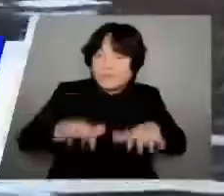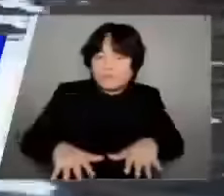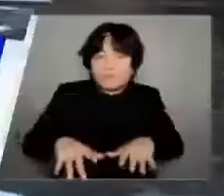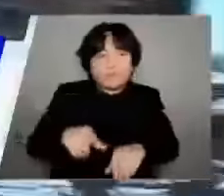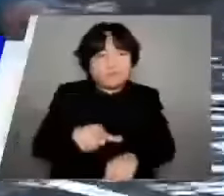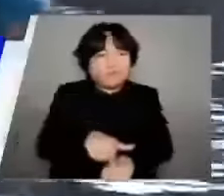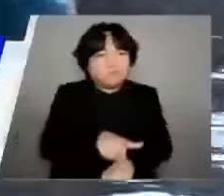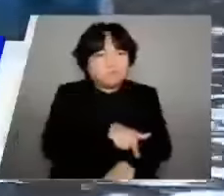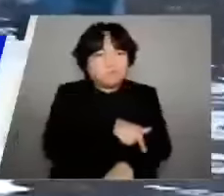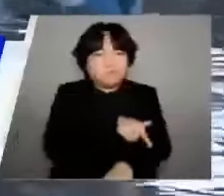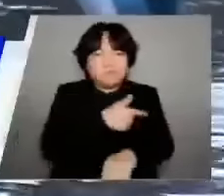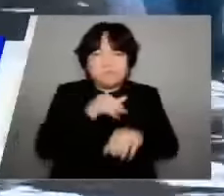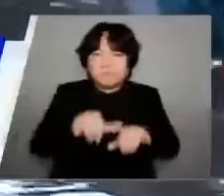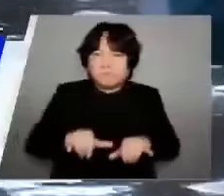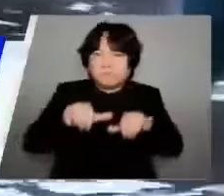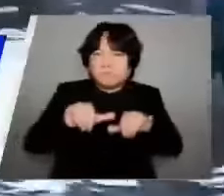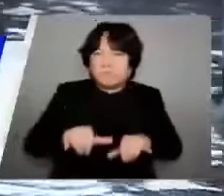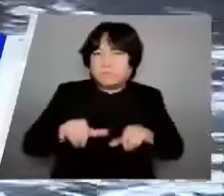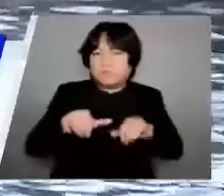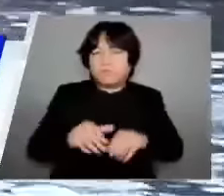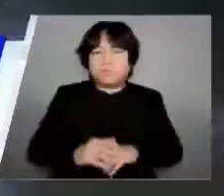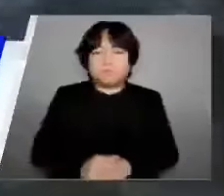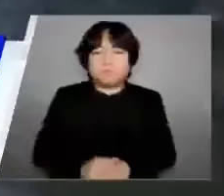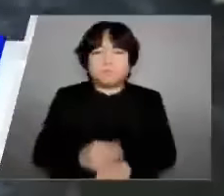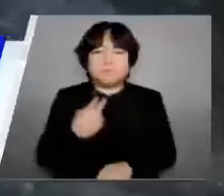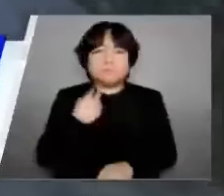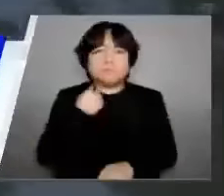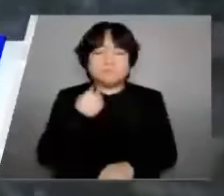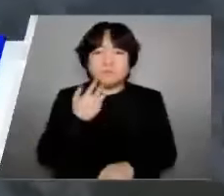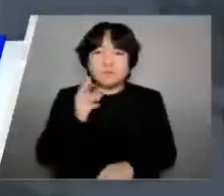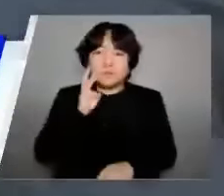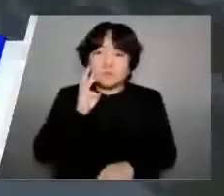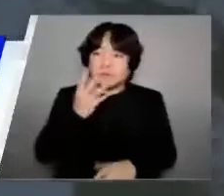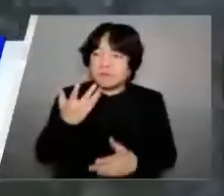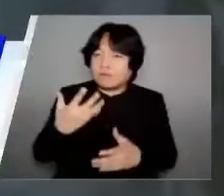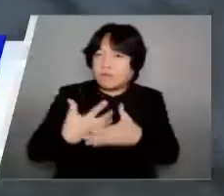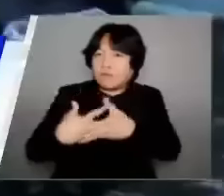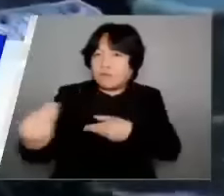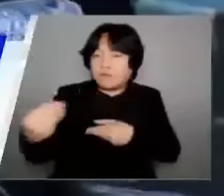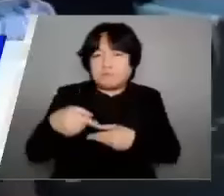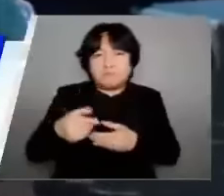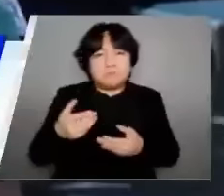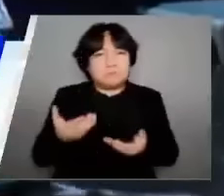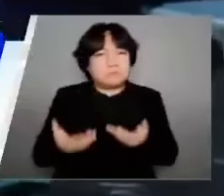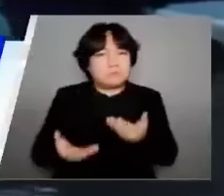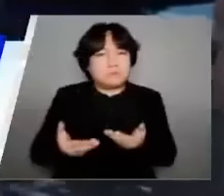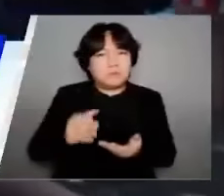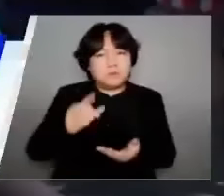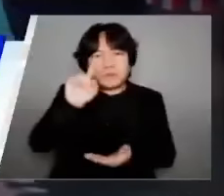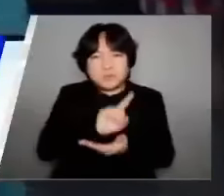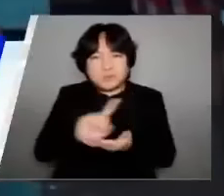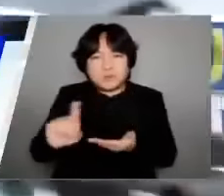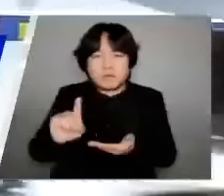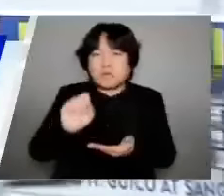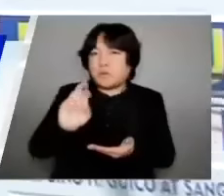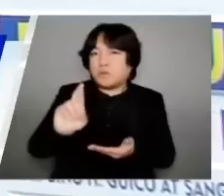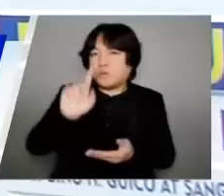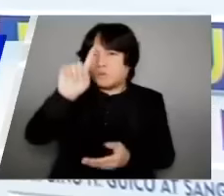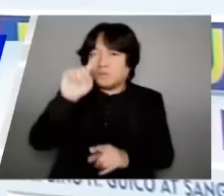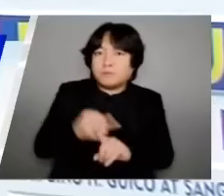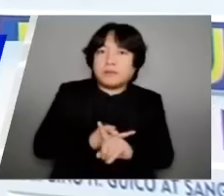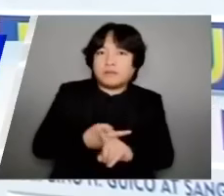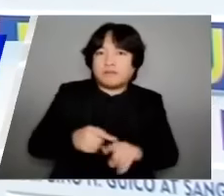Napindan Channel at Manggahan Floodway papuntang Manila Bay, aabutin pa ng linggo. Minsan pang-araw ay buwan ang paglabas nito. Itong